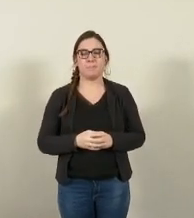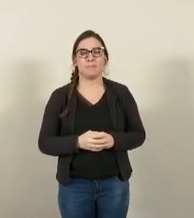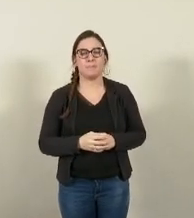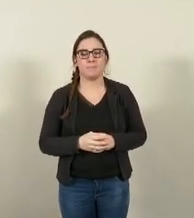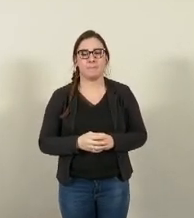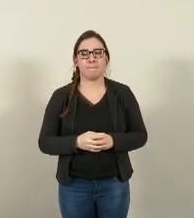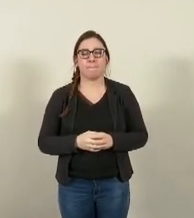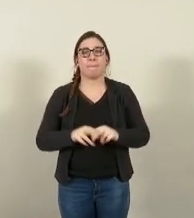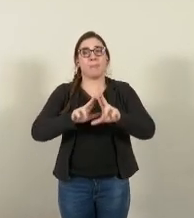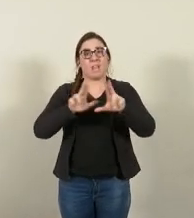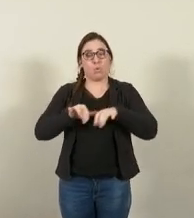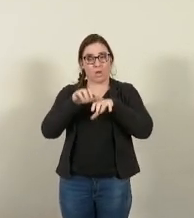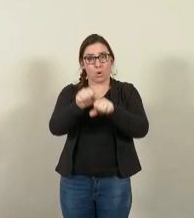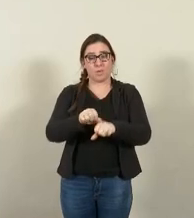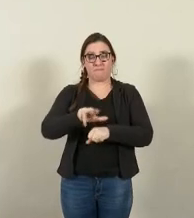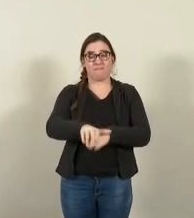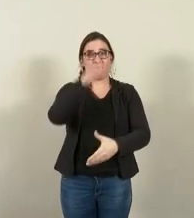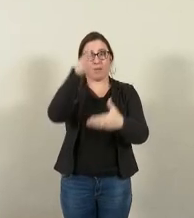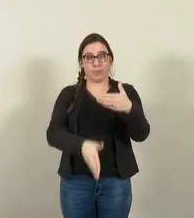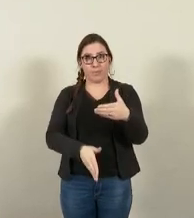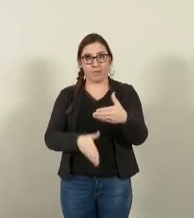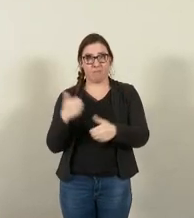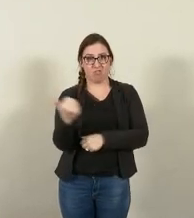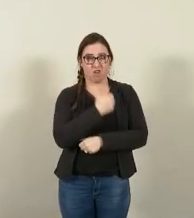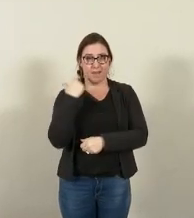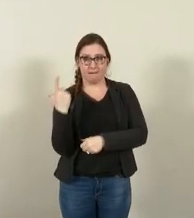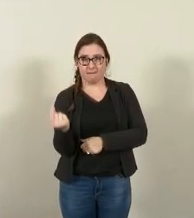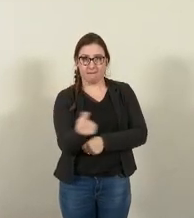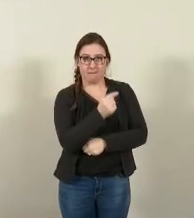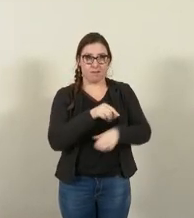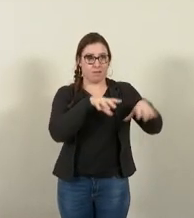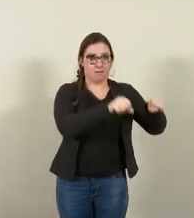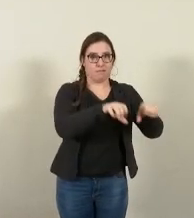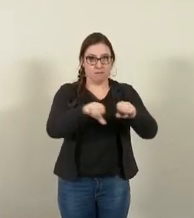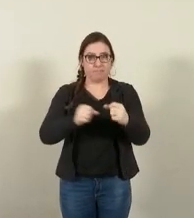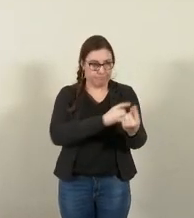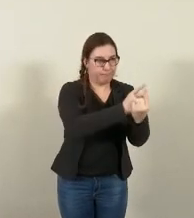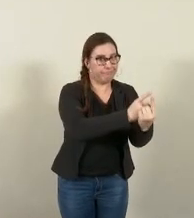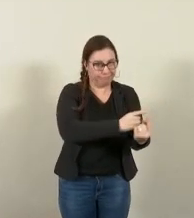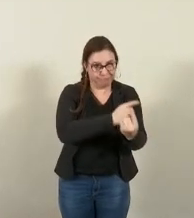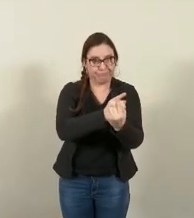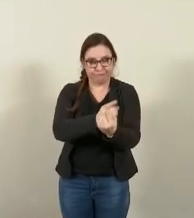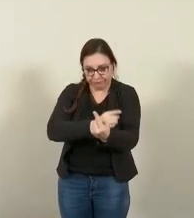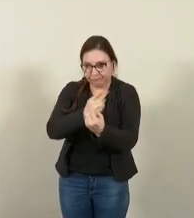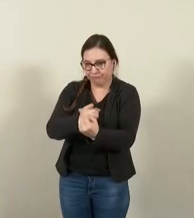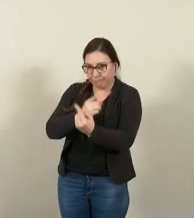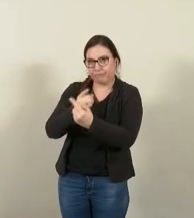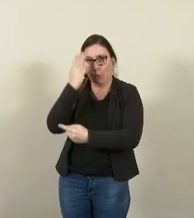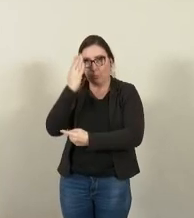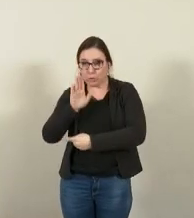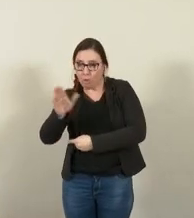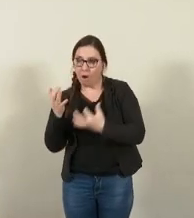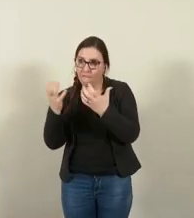d'occupation vont prendre fin d'ici quelques temps mais chaque acteur occupant aujourd'hui les espaces est rencontré pour faire le point sur ses besoins ses